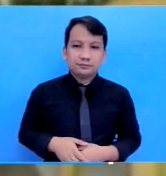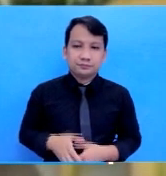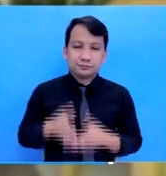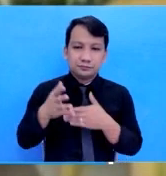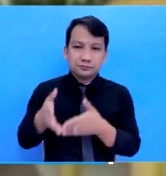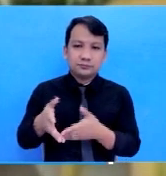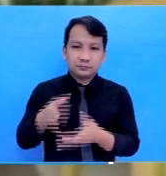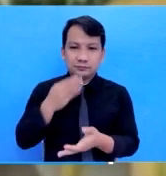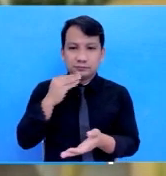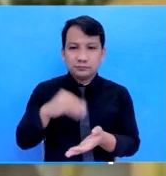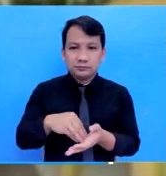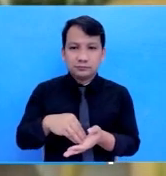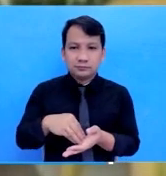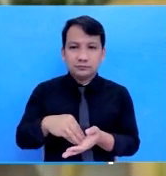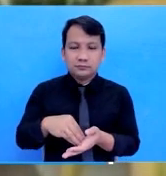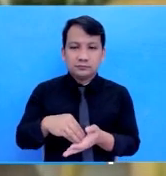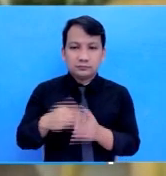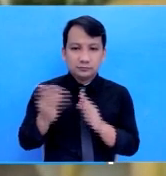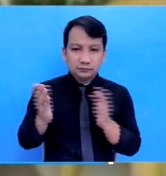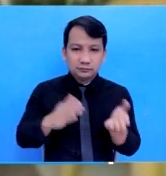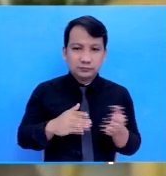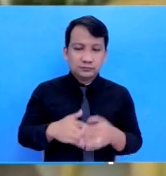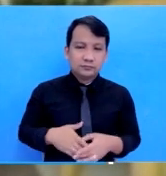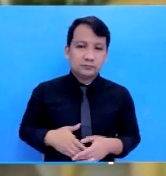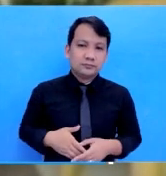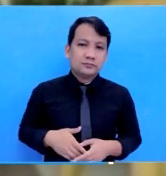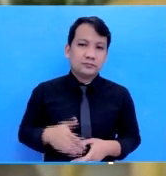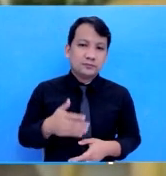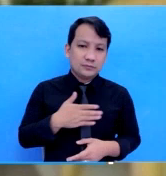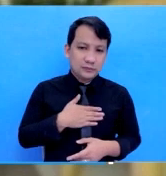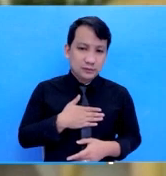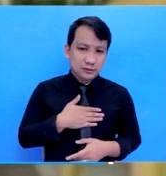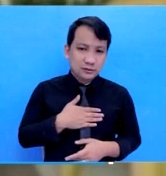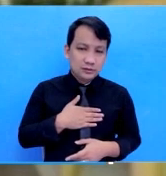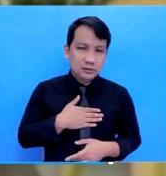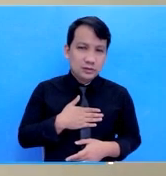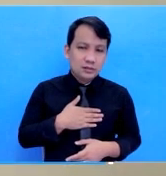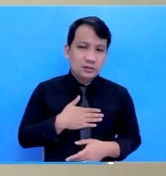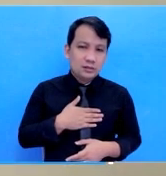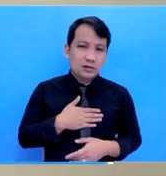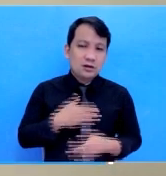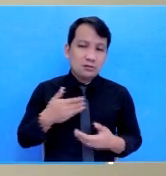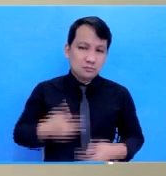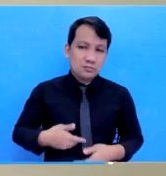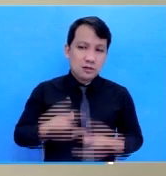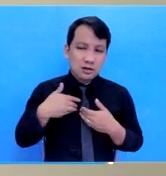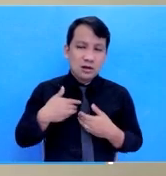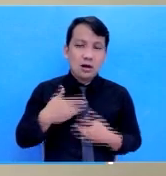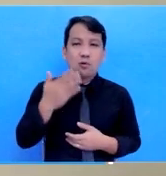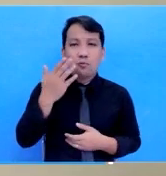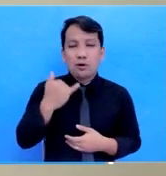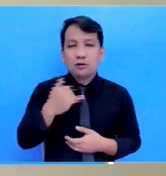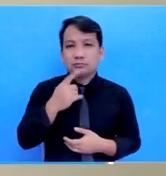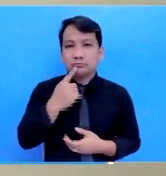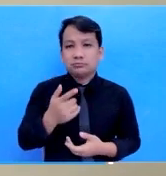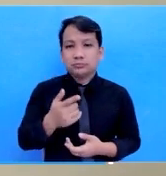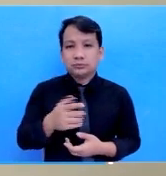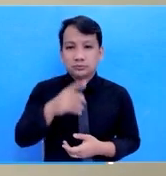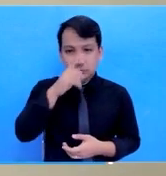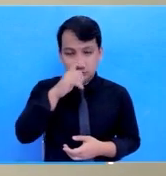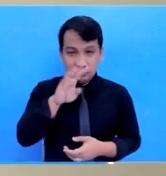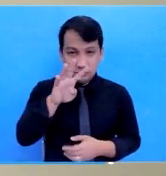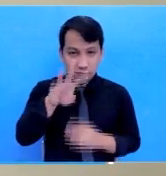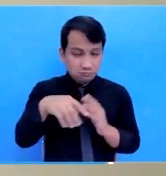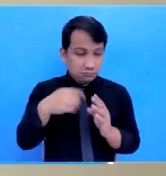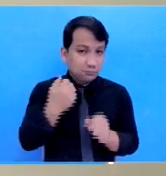mensahe sa yumaong anak. Sabihin ko sa kanya na super, super proud. Kasi kahit 4 years